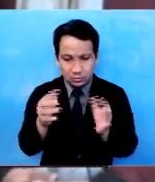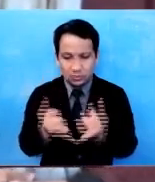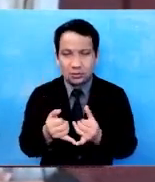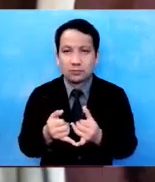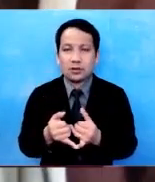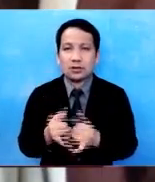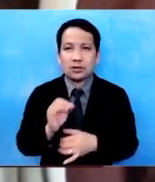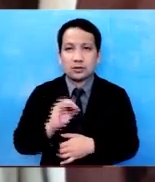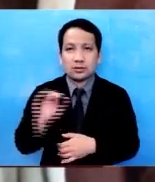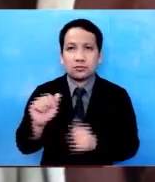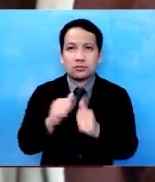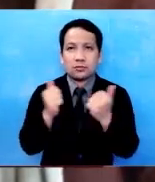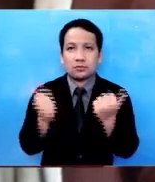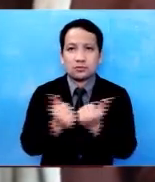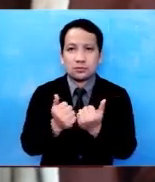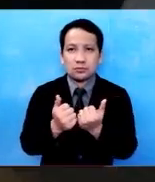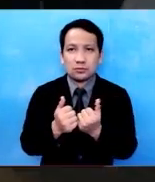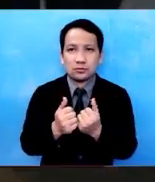Owners Association.